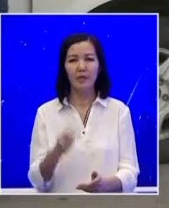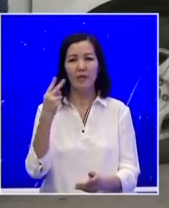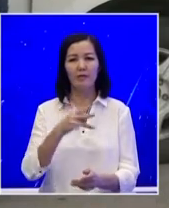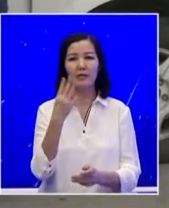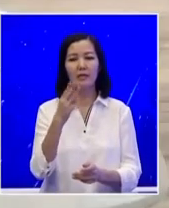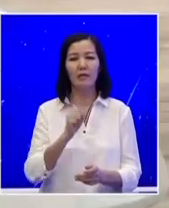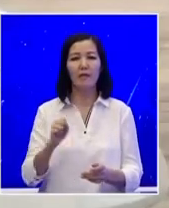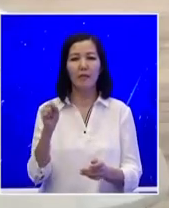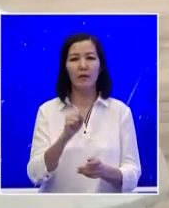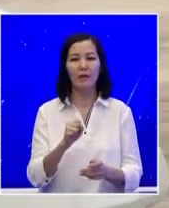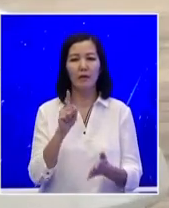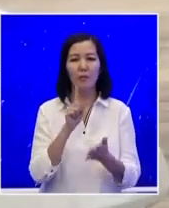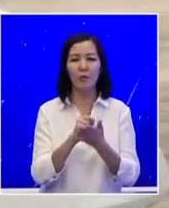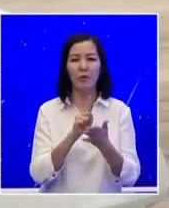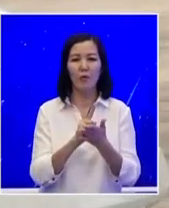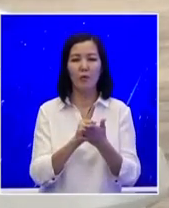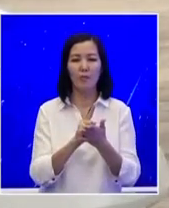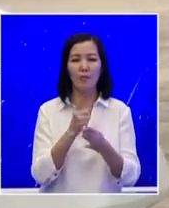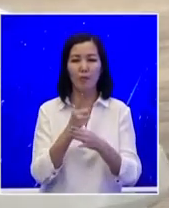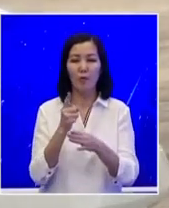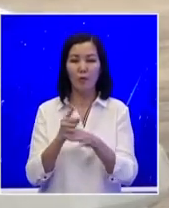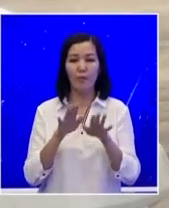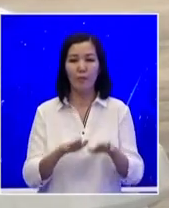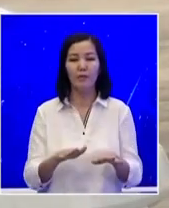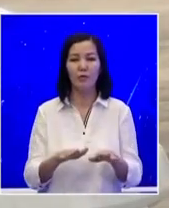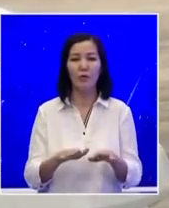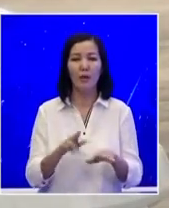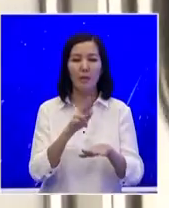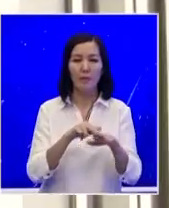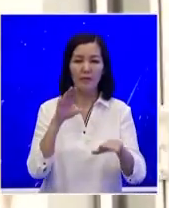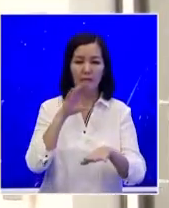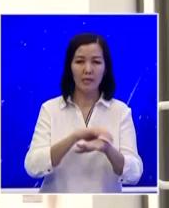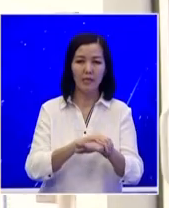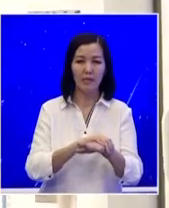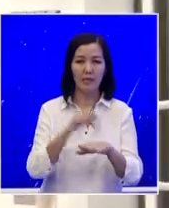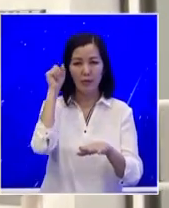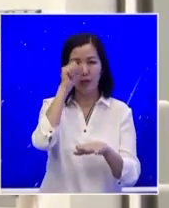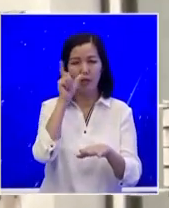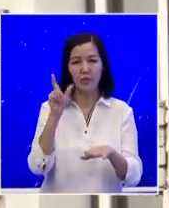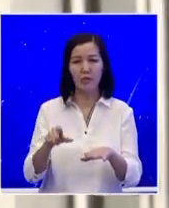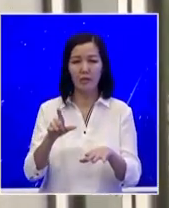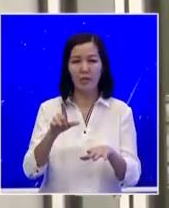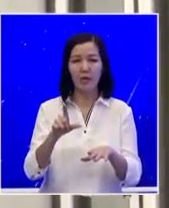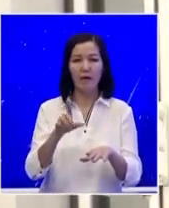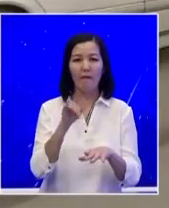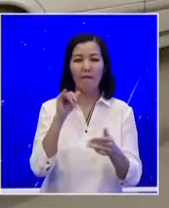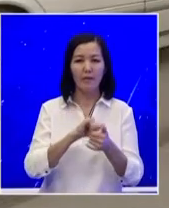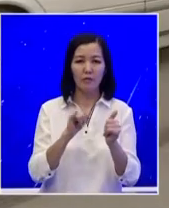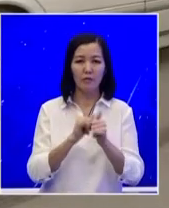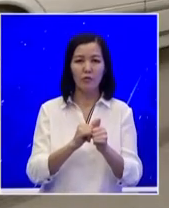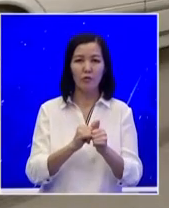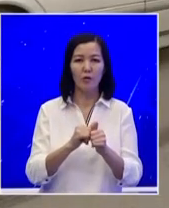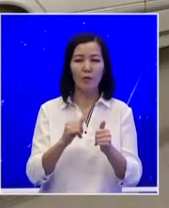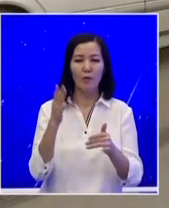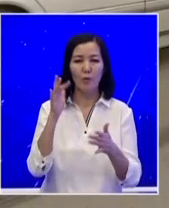23 апреля на блокпосту номер 4 по автодороге Алматы-Усть-Каменогорск правоохранители задержали граждан Узбекистана, направлявшихся из Восточно-Казахстанской области в